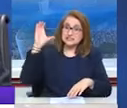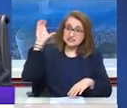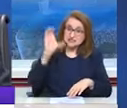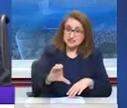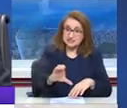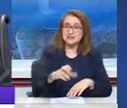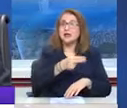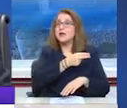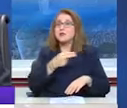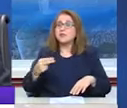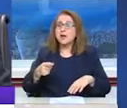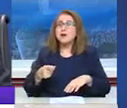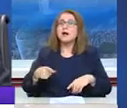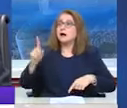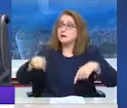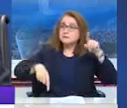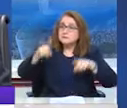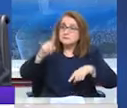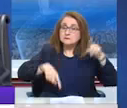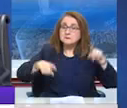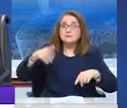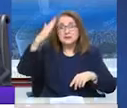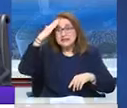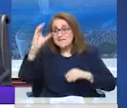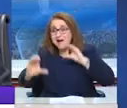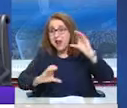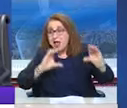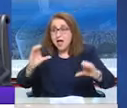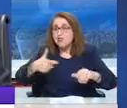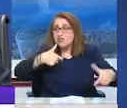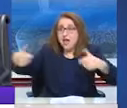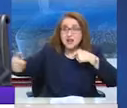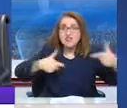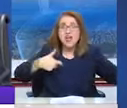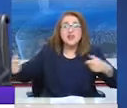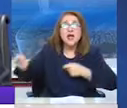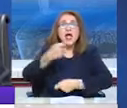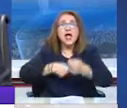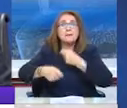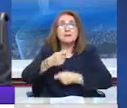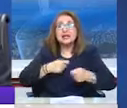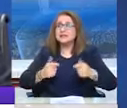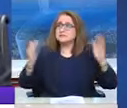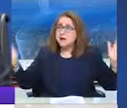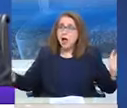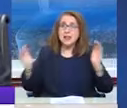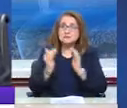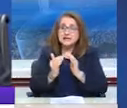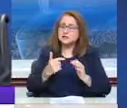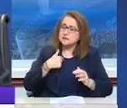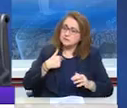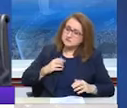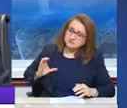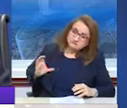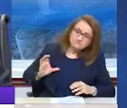την παροχή εγγυημένων κεφαλαίων κινήσεων σε όλες τις επιχειρήσεις που πλήττονται, μεγάλες και μικρές, και των